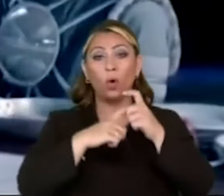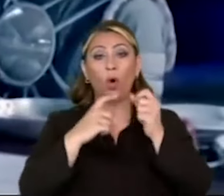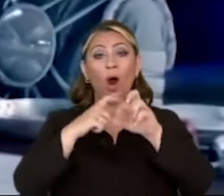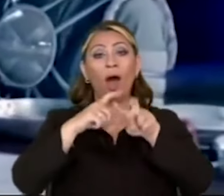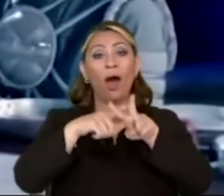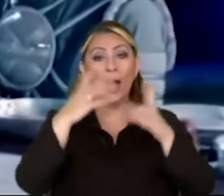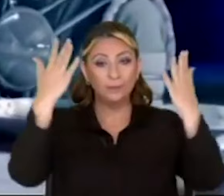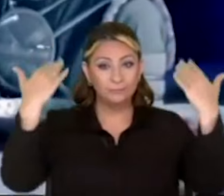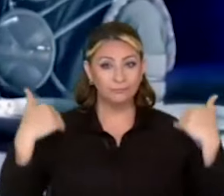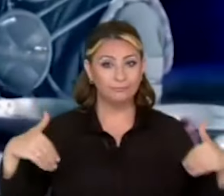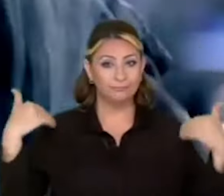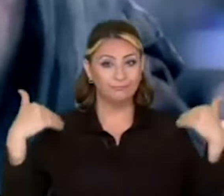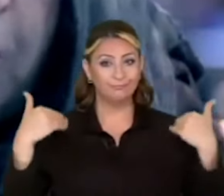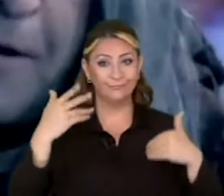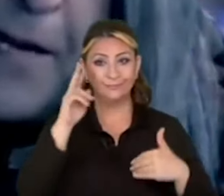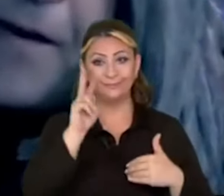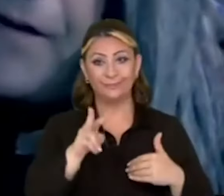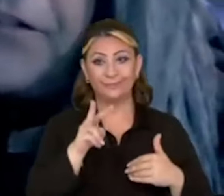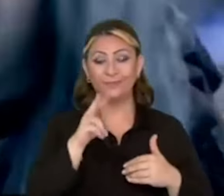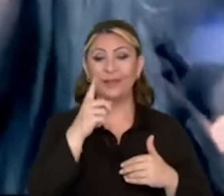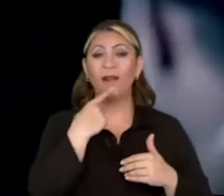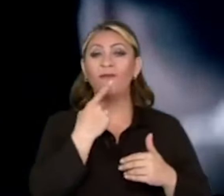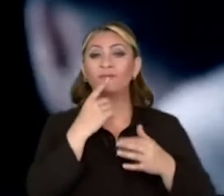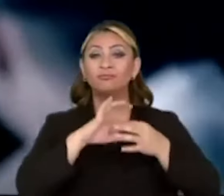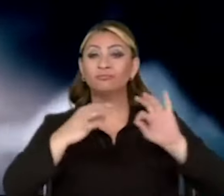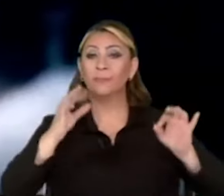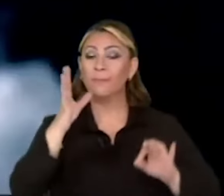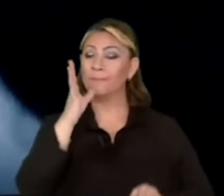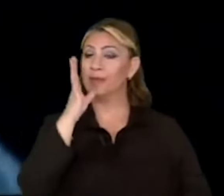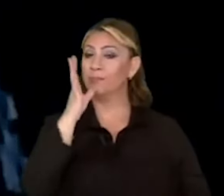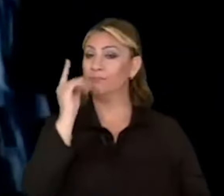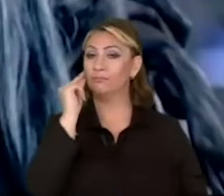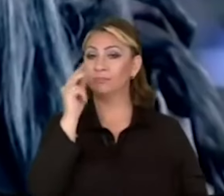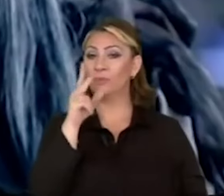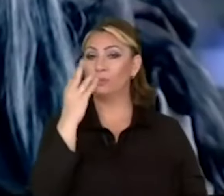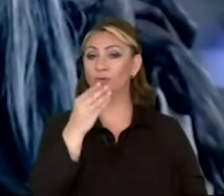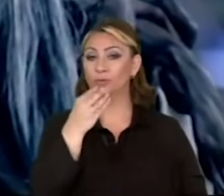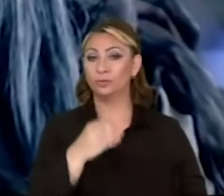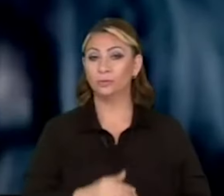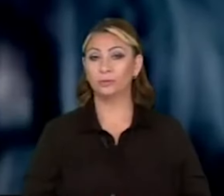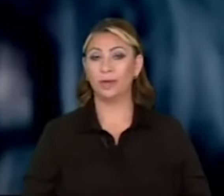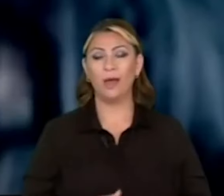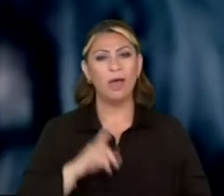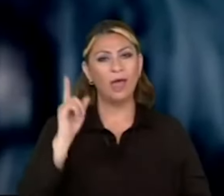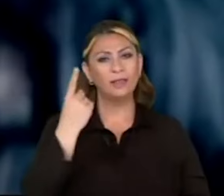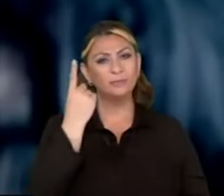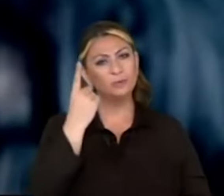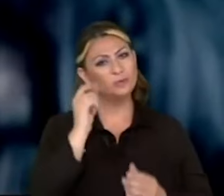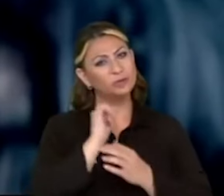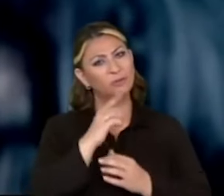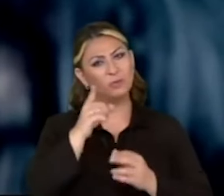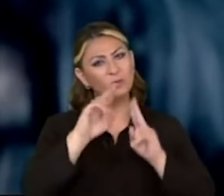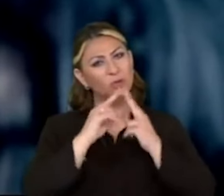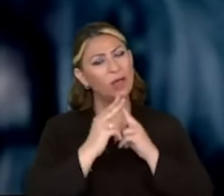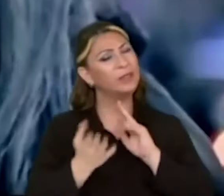yine uzun saçlarınla boy gösterdin. Manalı laflar eden bir bilge olmuştun bu filmde. Enteresan adamsın Karaban Usta. Şu